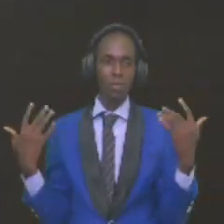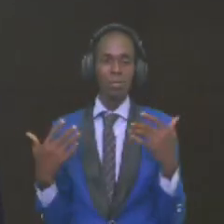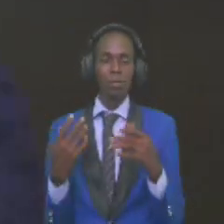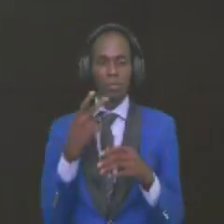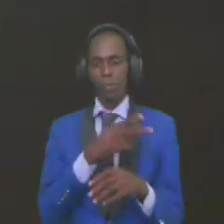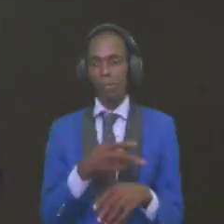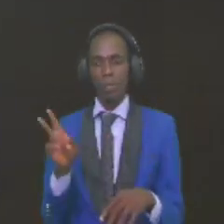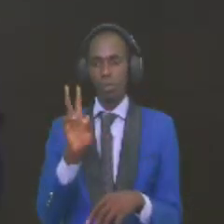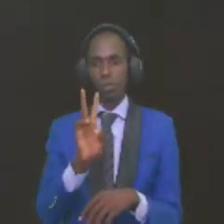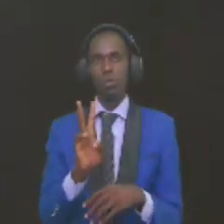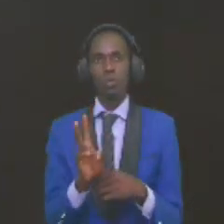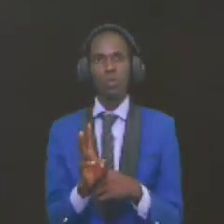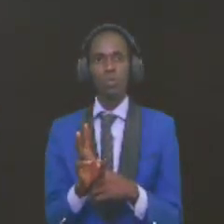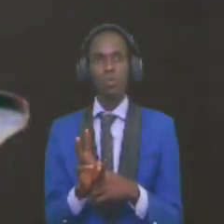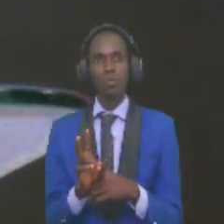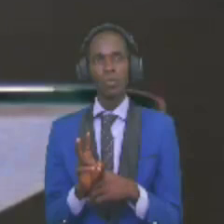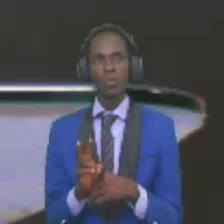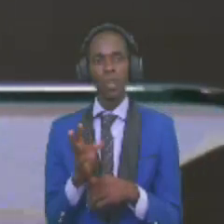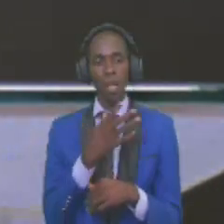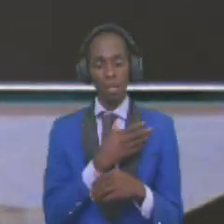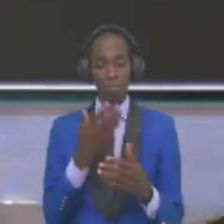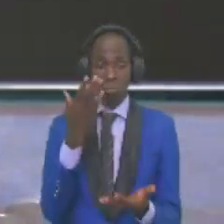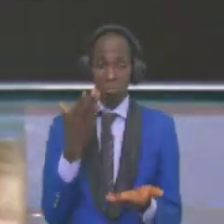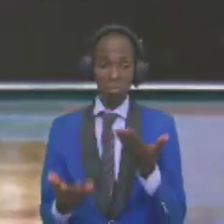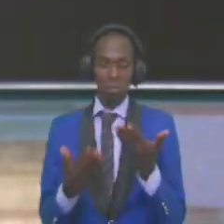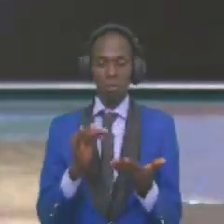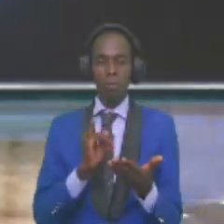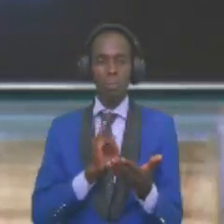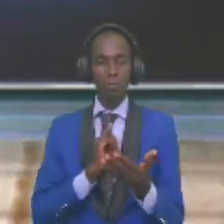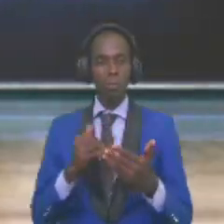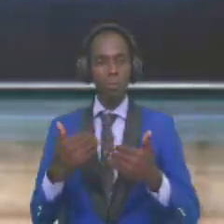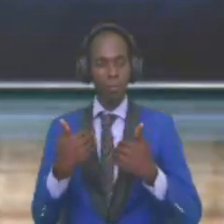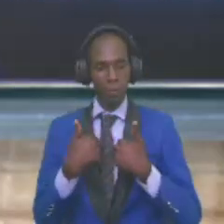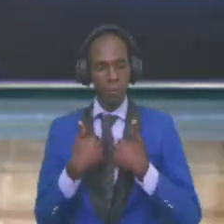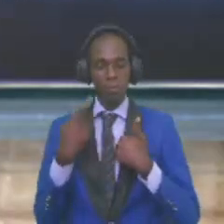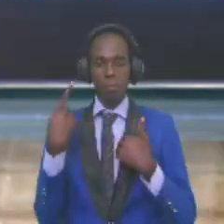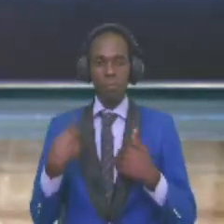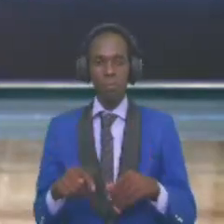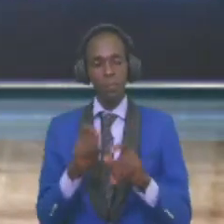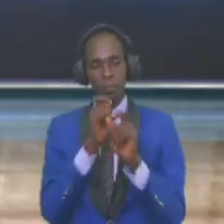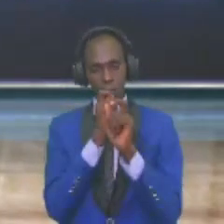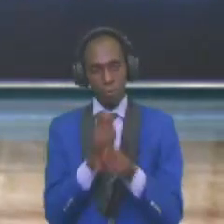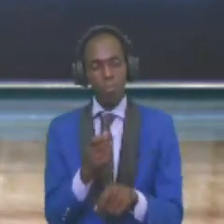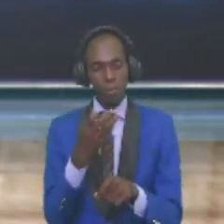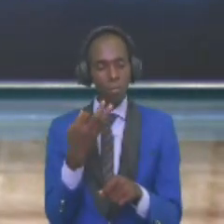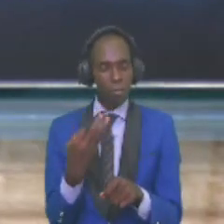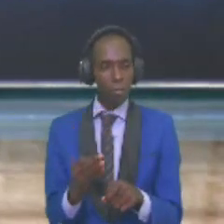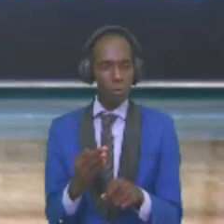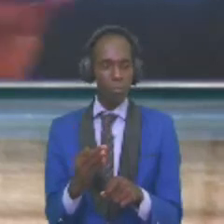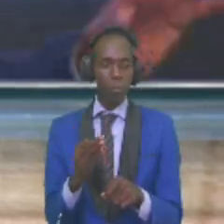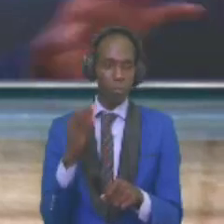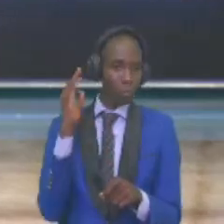cymbale qui retentit verser 2 et un jour elle don de